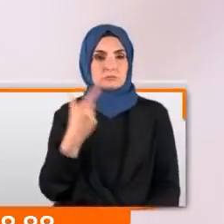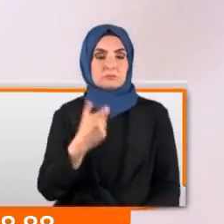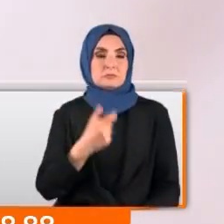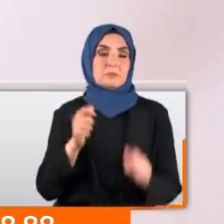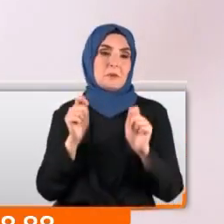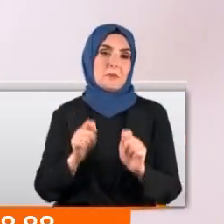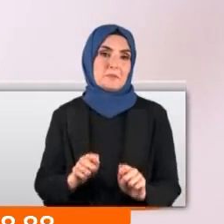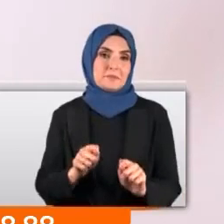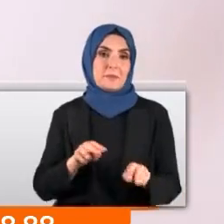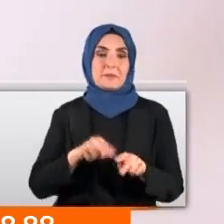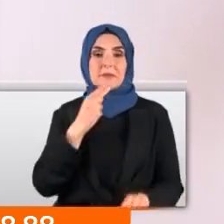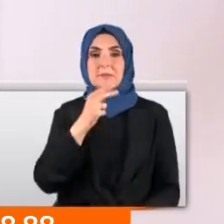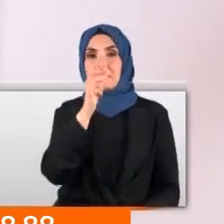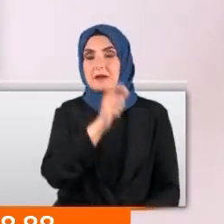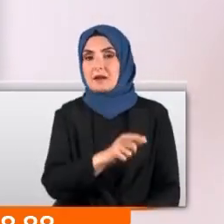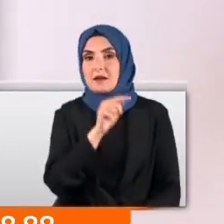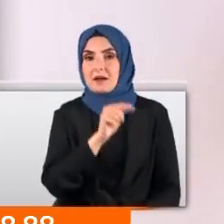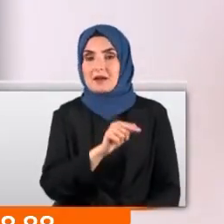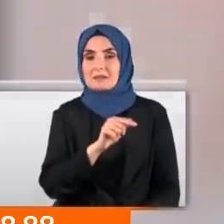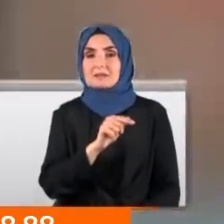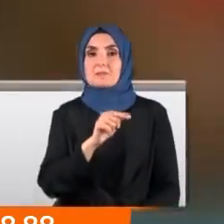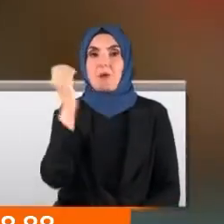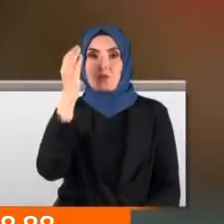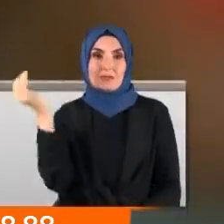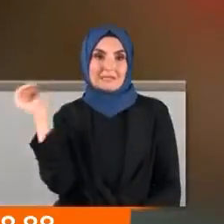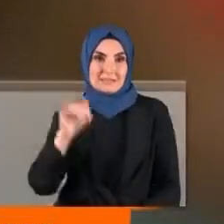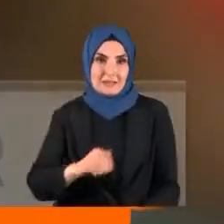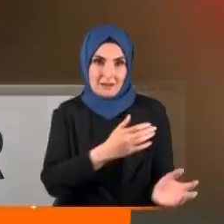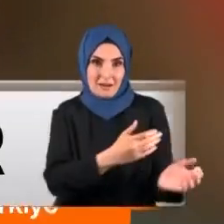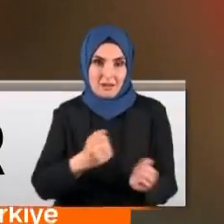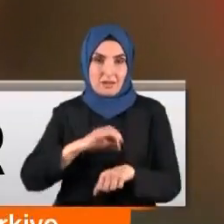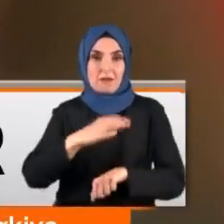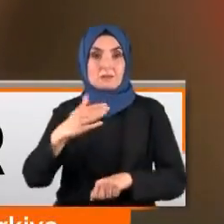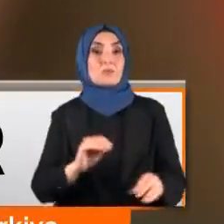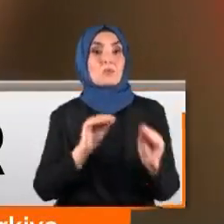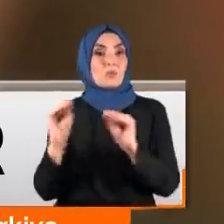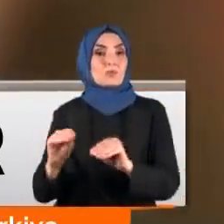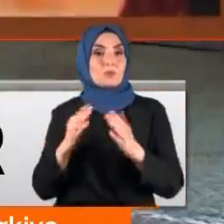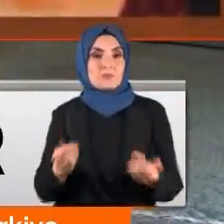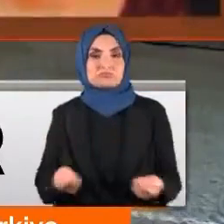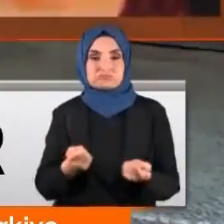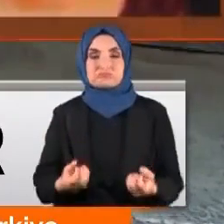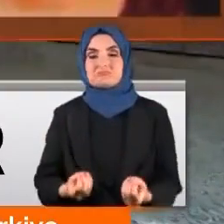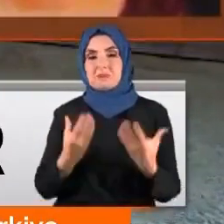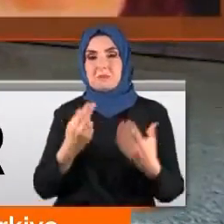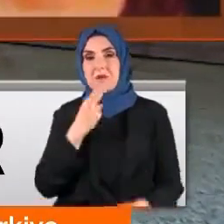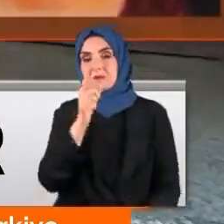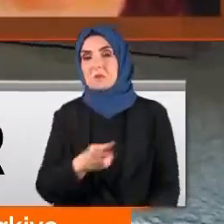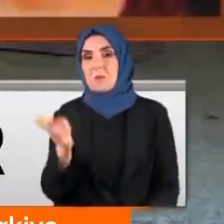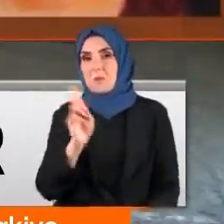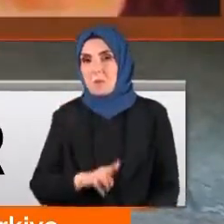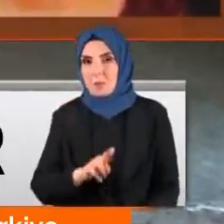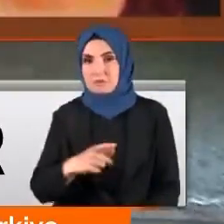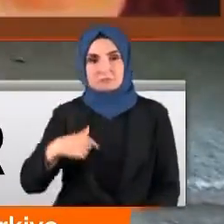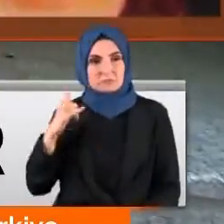Arduç'u vurdu. Ambulans gelip talihsiz kadını hastaneye yetiştirdi ama çabalar onu hayatta tutmaya yetmedi. Ocağına hızla kaçıp olay